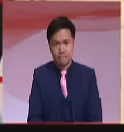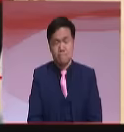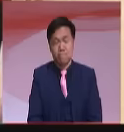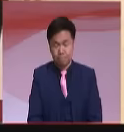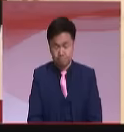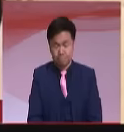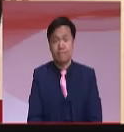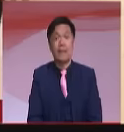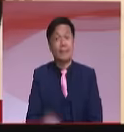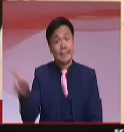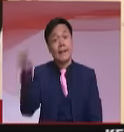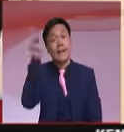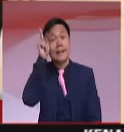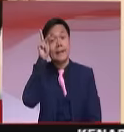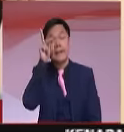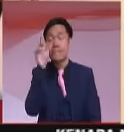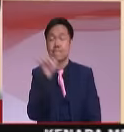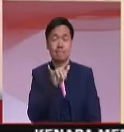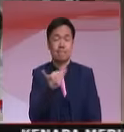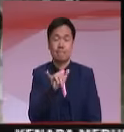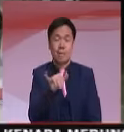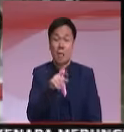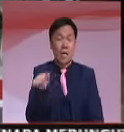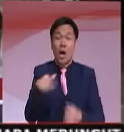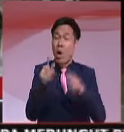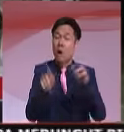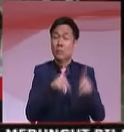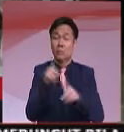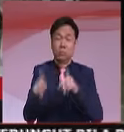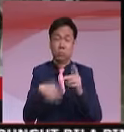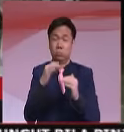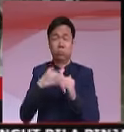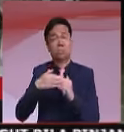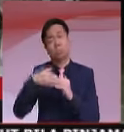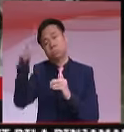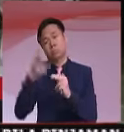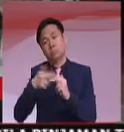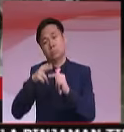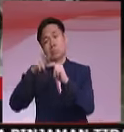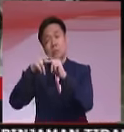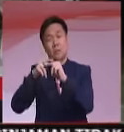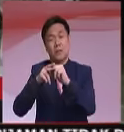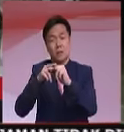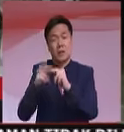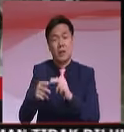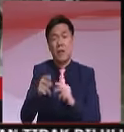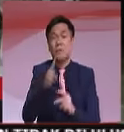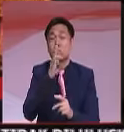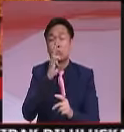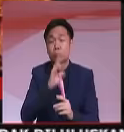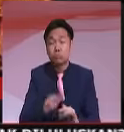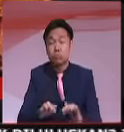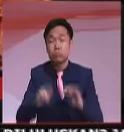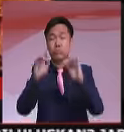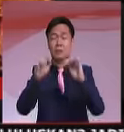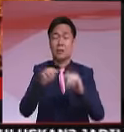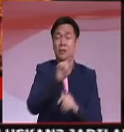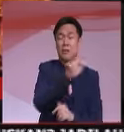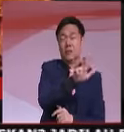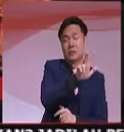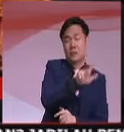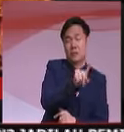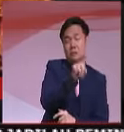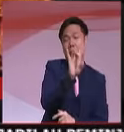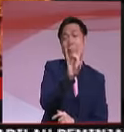Hai begitu juga di Kelantan jumlah penduduk terjejas banjir terus bertambah 360 duduk daripada 81 keluarga